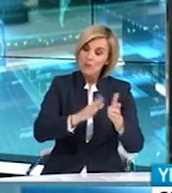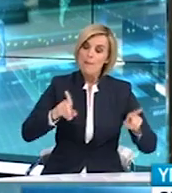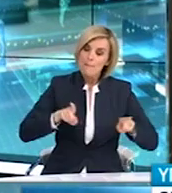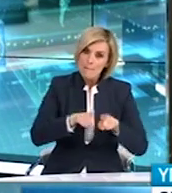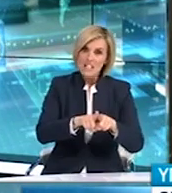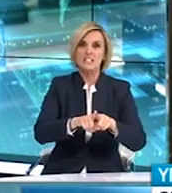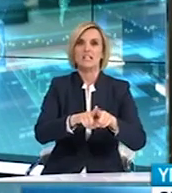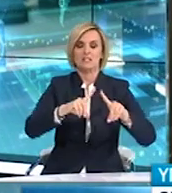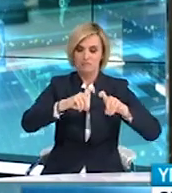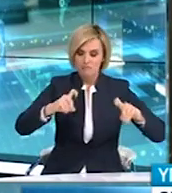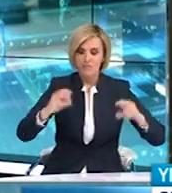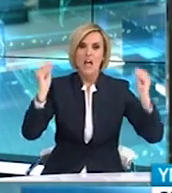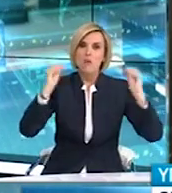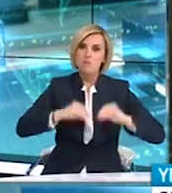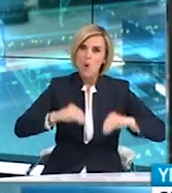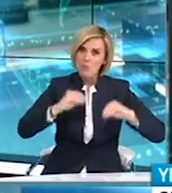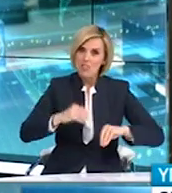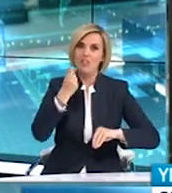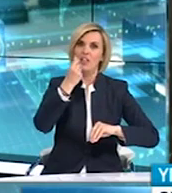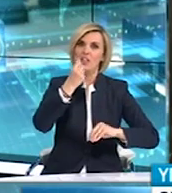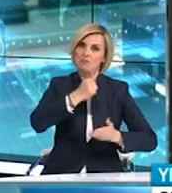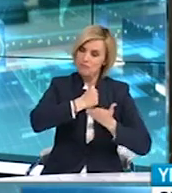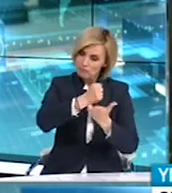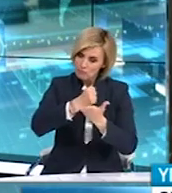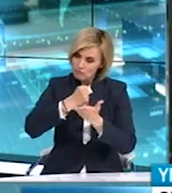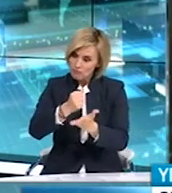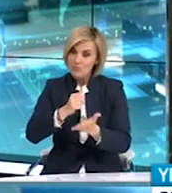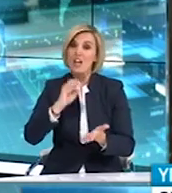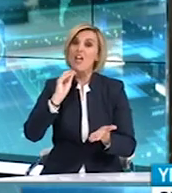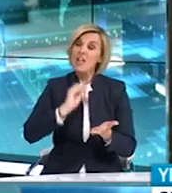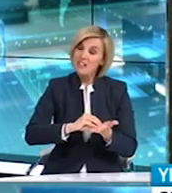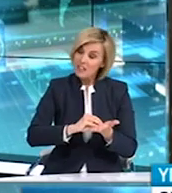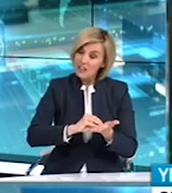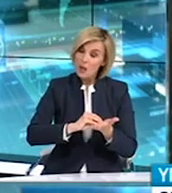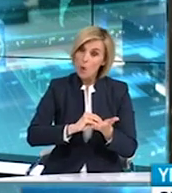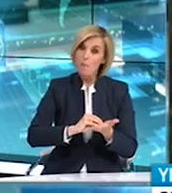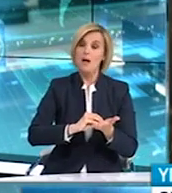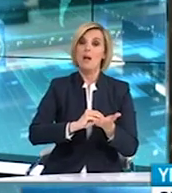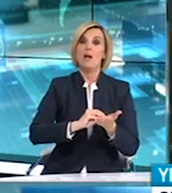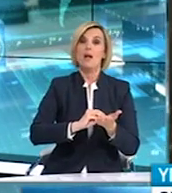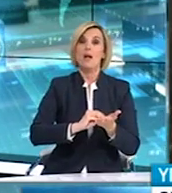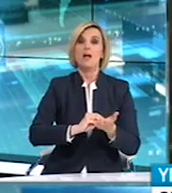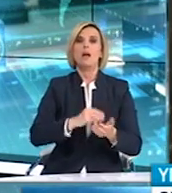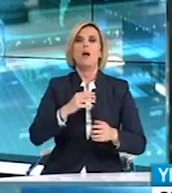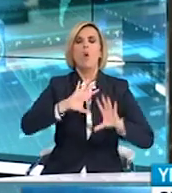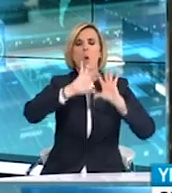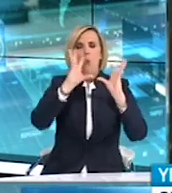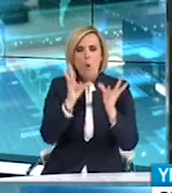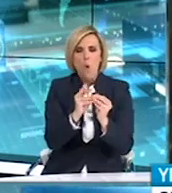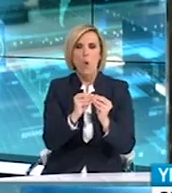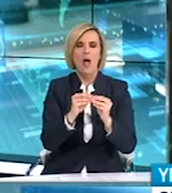θα ανταμείψει όλους τους εργαζόμενους στο σύστημα υγείας, αλλά θα διαθέτει ήδη και θα διαθέτει τον απαραίτητο